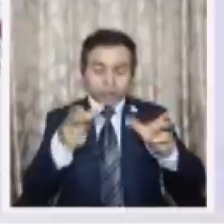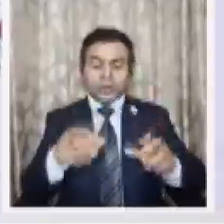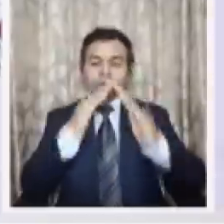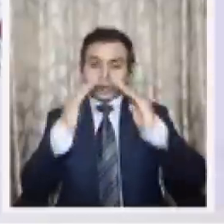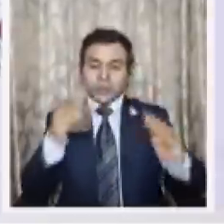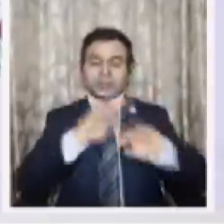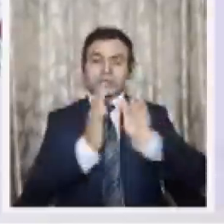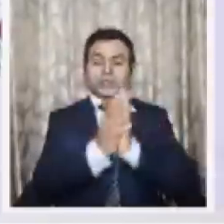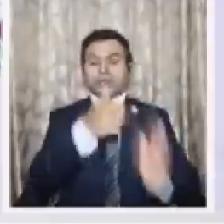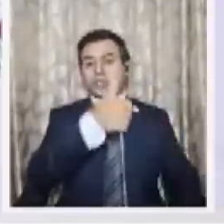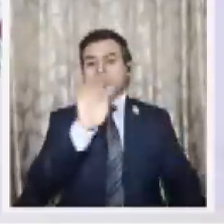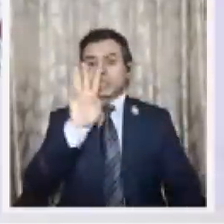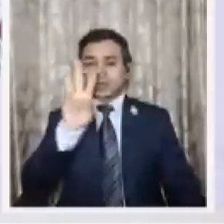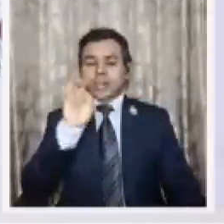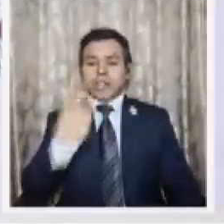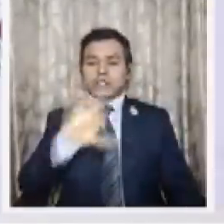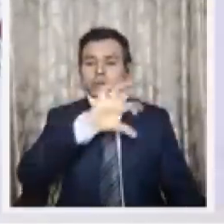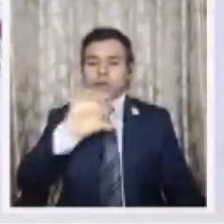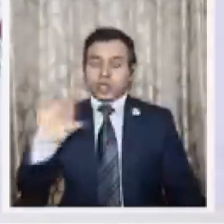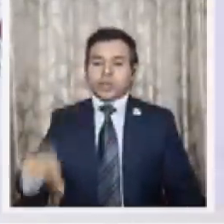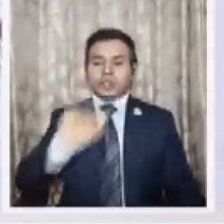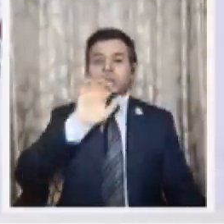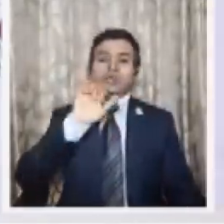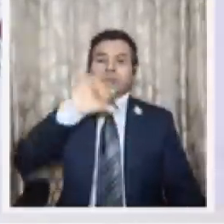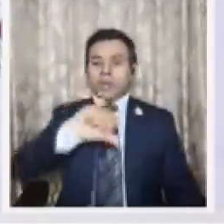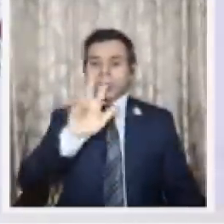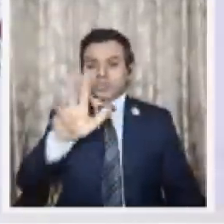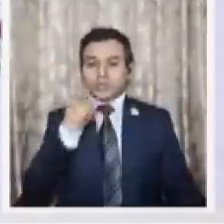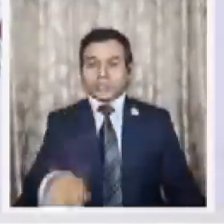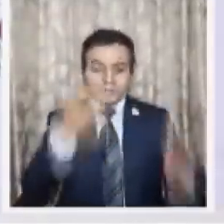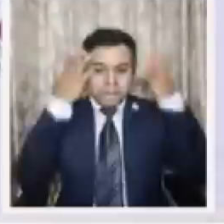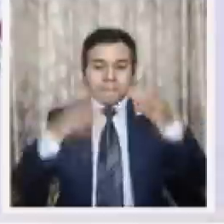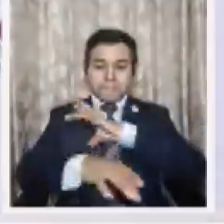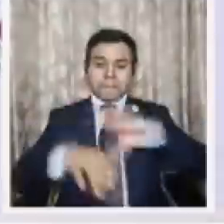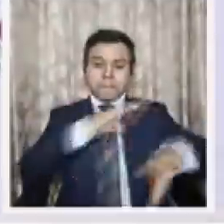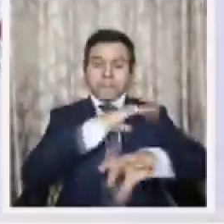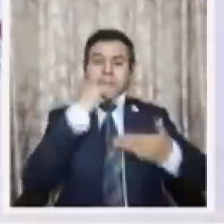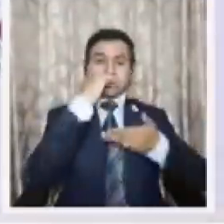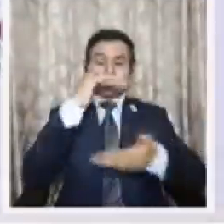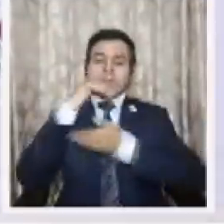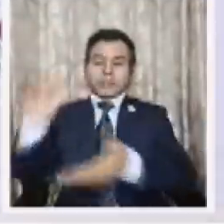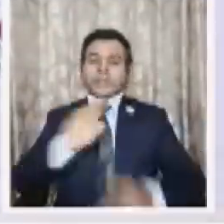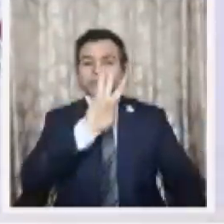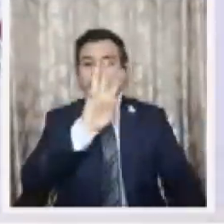ব্যক্তিগত সুরক্ষা সামগ্রী 24 ঘন্টায় বিতরণ হয়েছে 3,800টি। এ পর্যন্ত বিতরণ হয়েছে